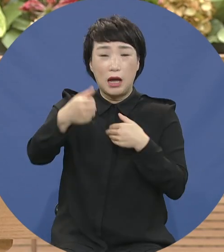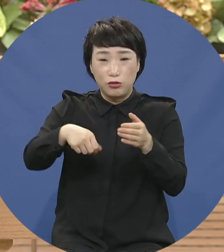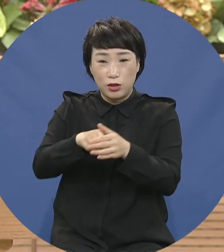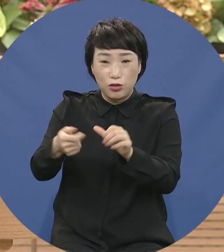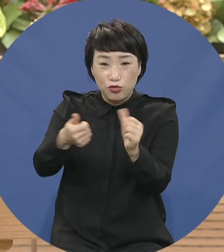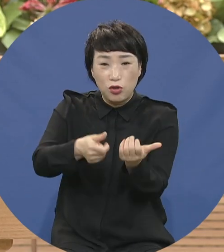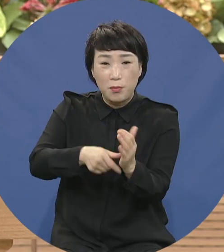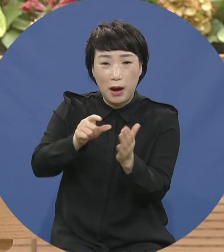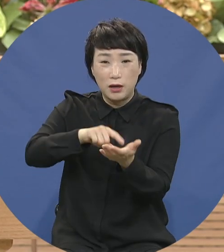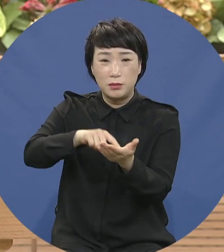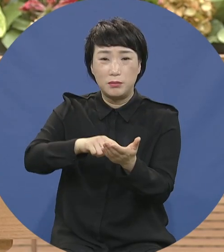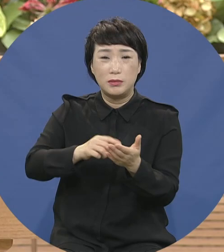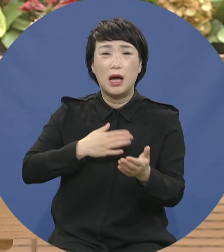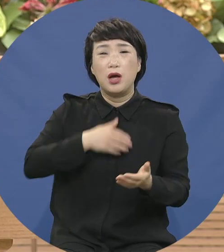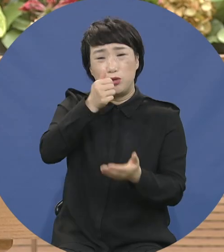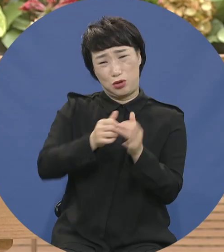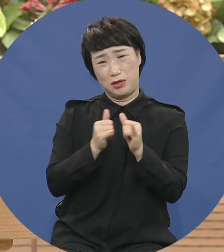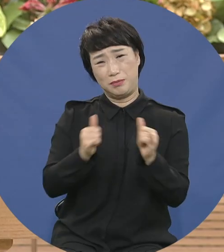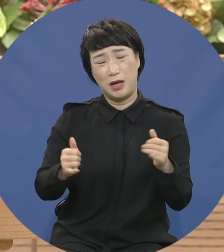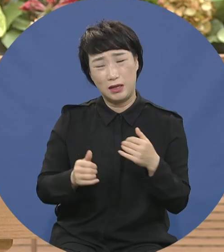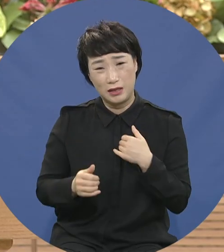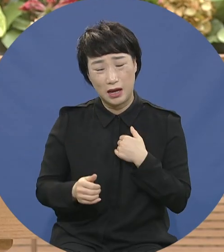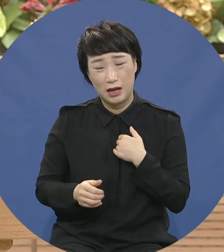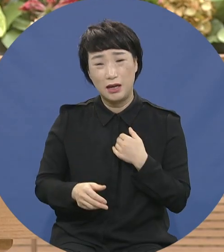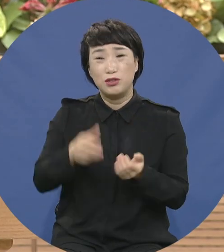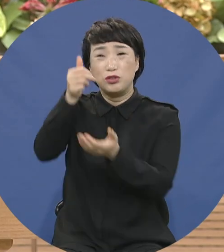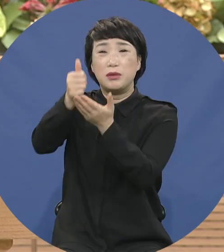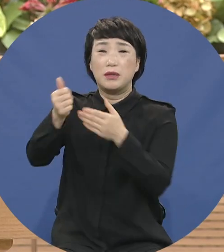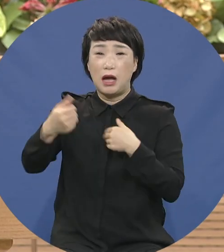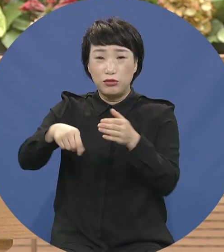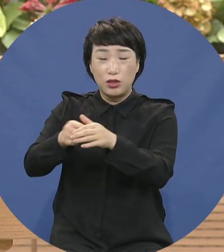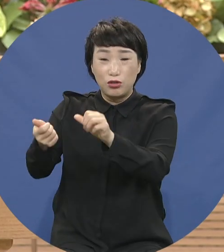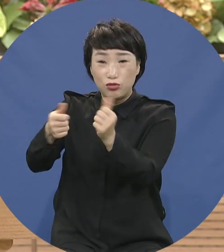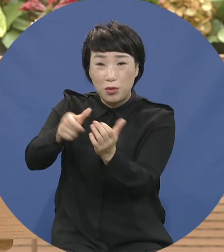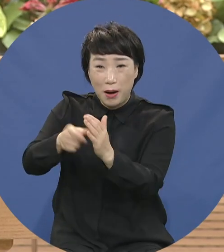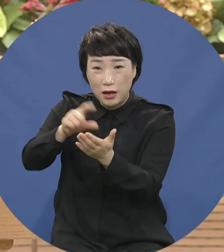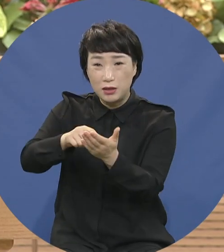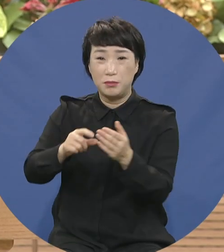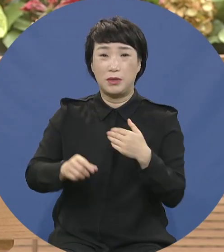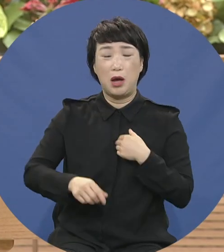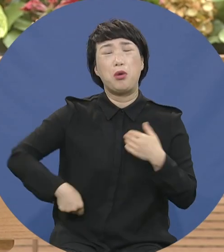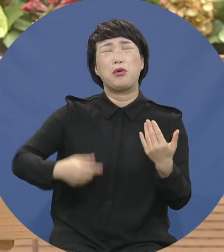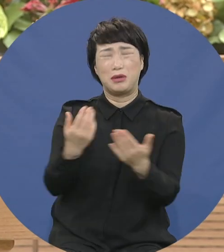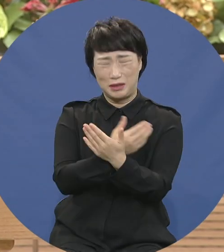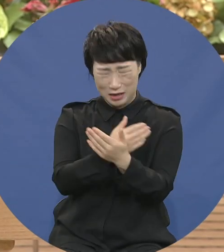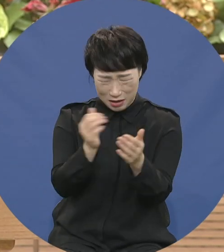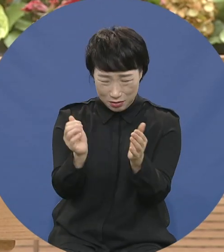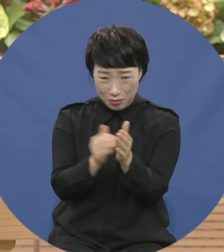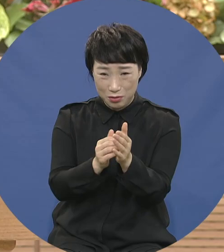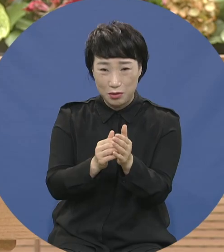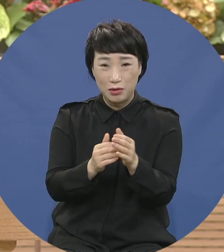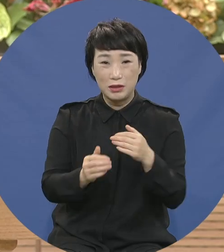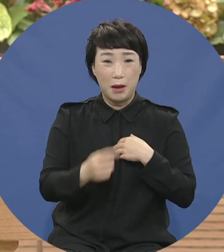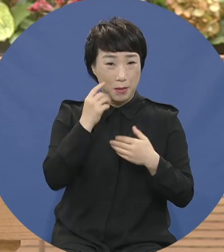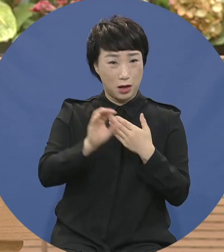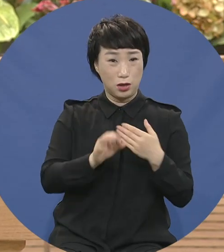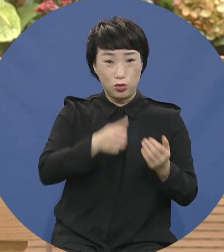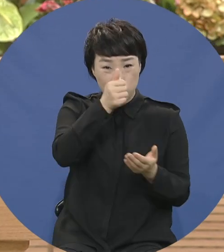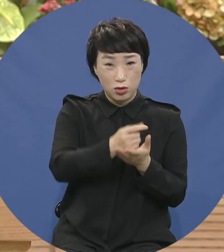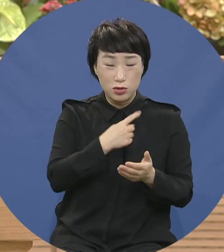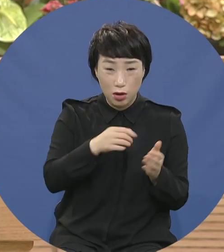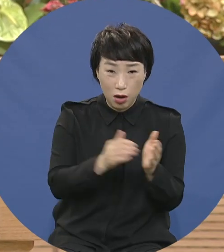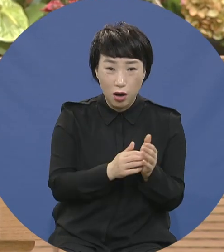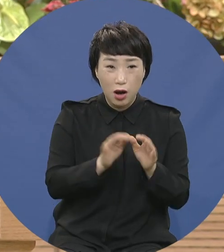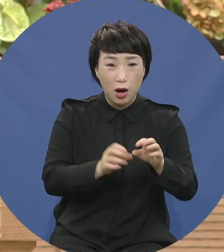죽으신 만큼이나 나는 죄인이니 주님이 날 위해서 죽으신 만큼이나 회개하라. 내가 만약에 죄를